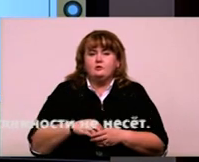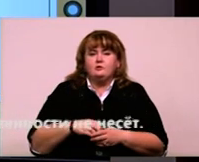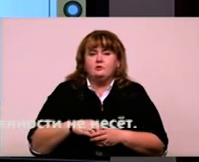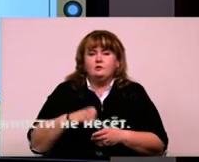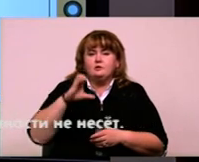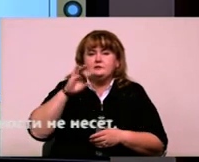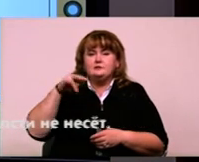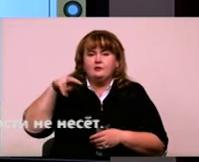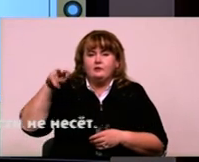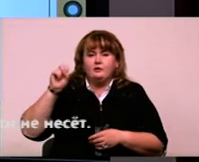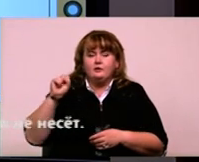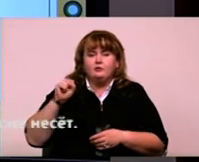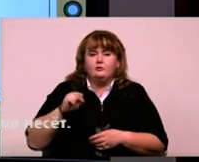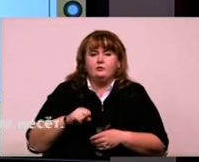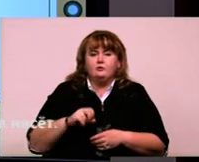Сила,